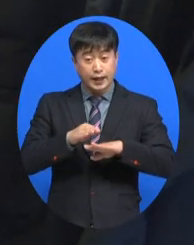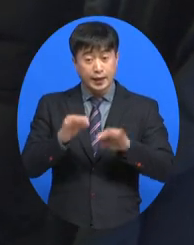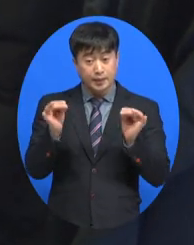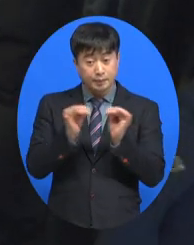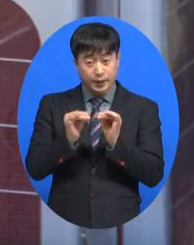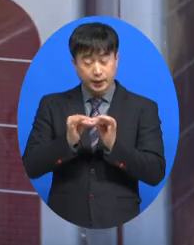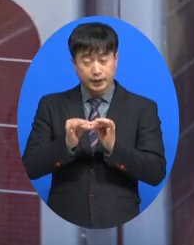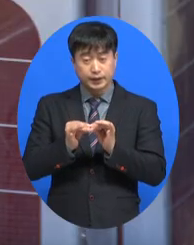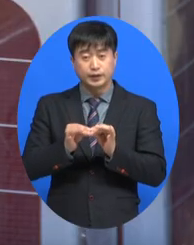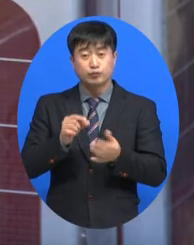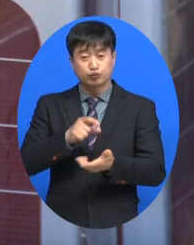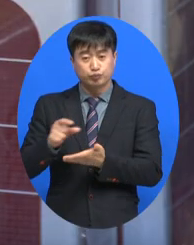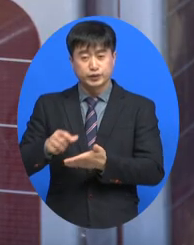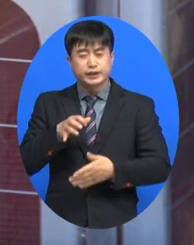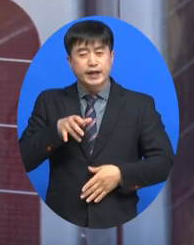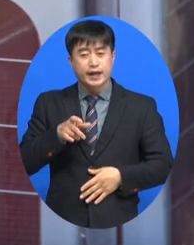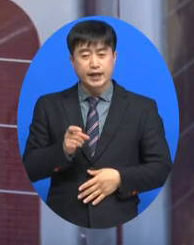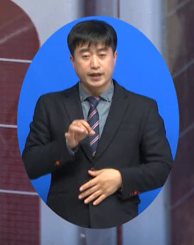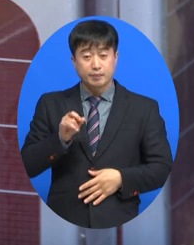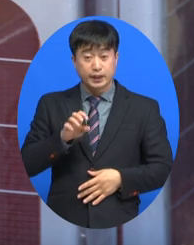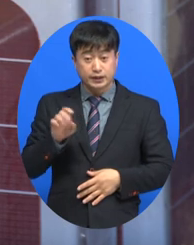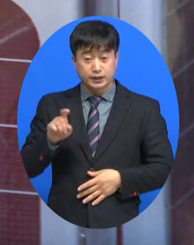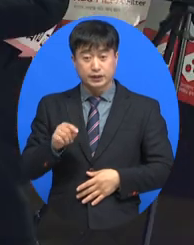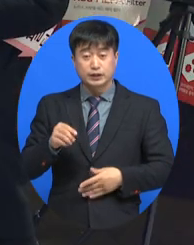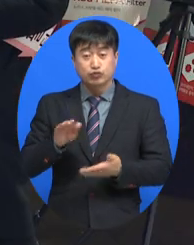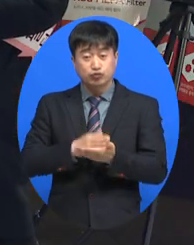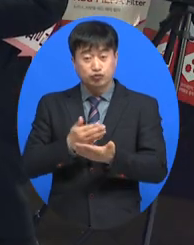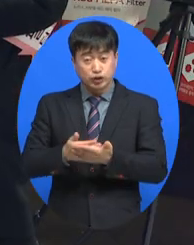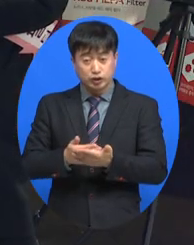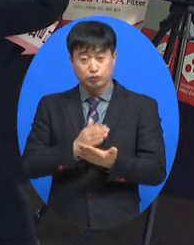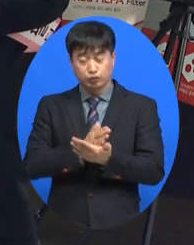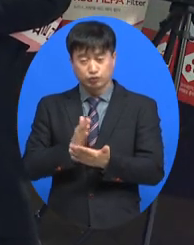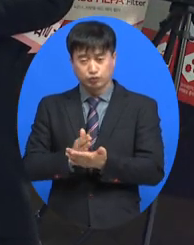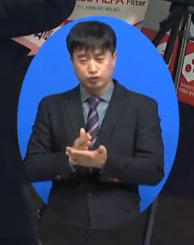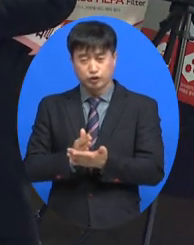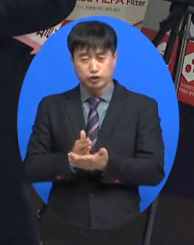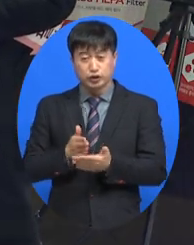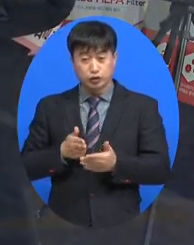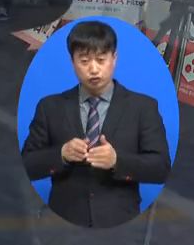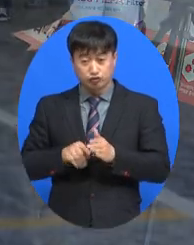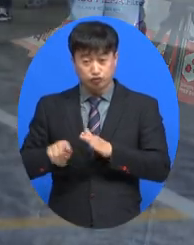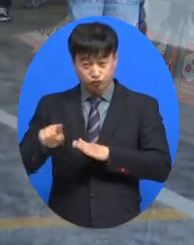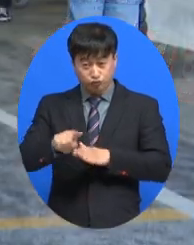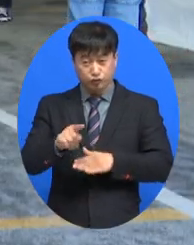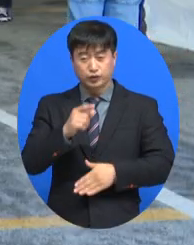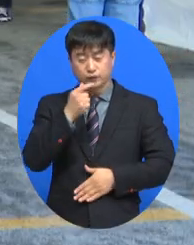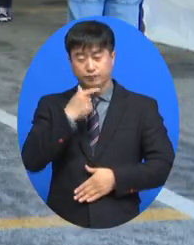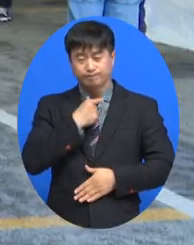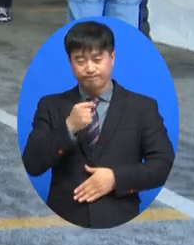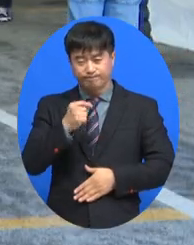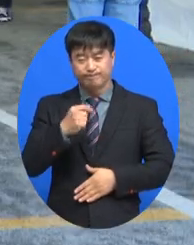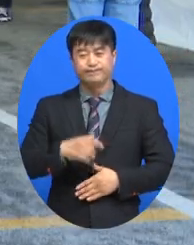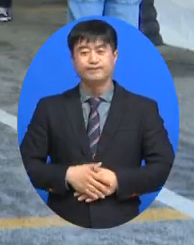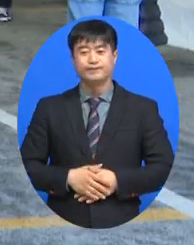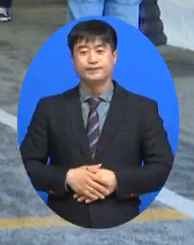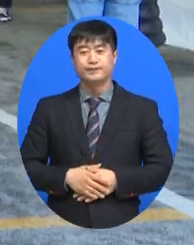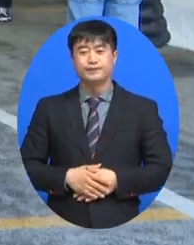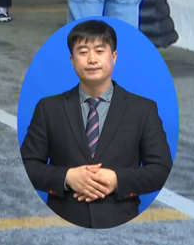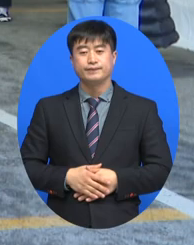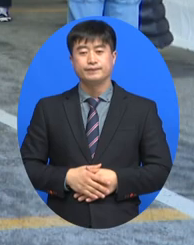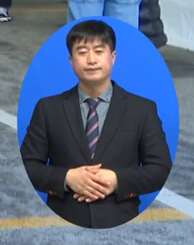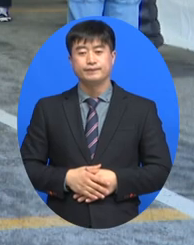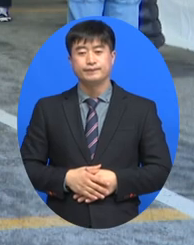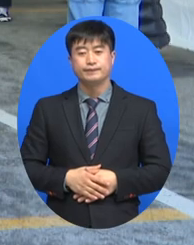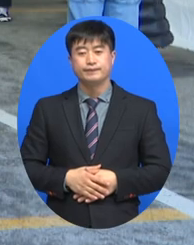맞는 합리적인 부품 K파츠. 자동차 수리 분야의 주류로 자리 잡을 수 있길 기대해봅니다. 경기지TV 이슬비입니다.